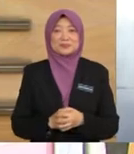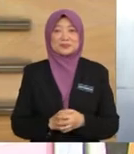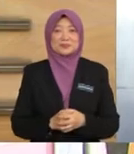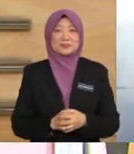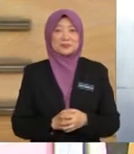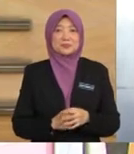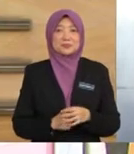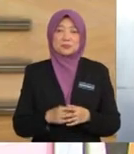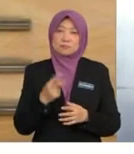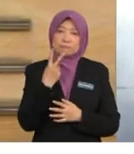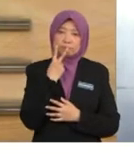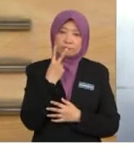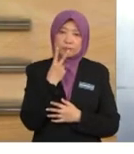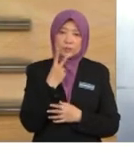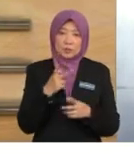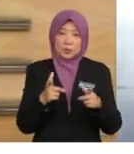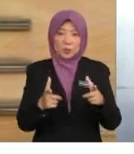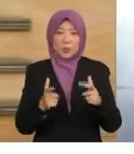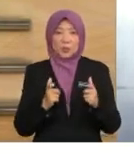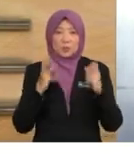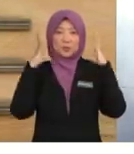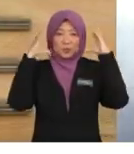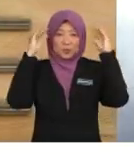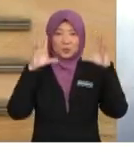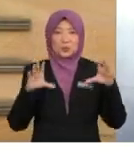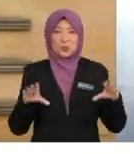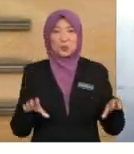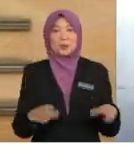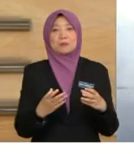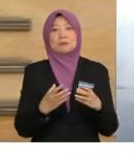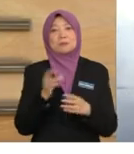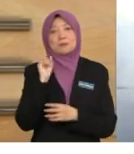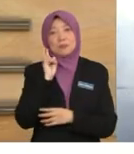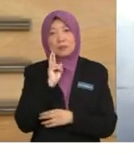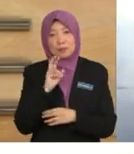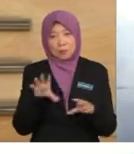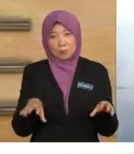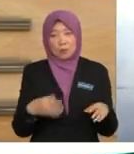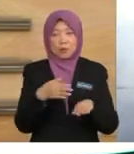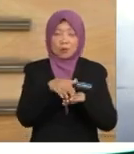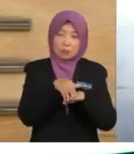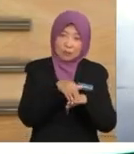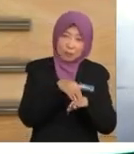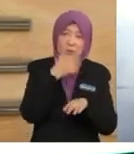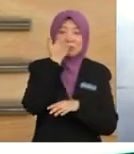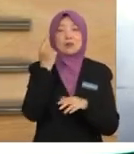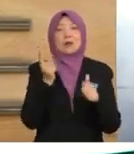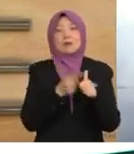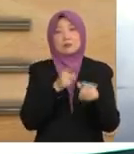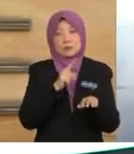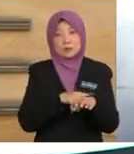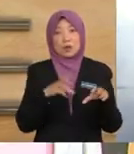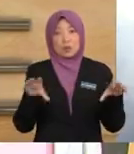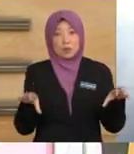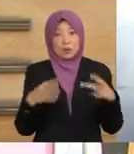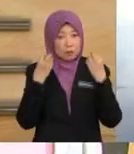Nampaknya kan macam laju saja cikgu buat kalau nak dibandingkan dengan saya yang pertama kali membuat hiasan